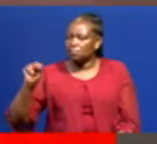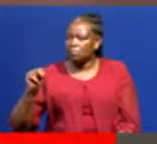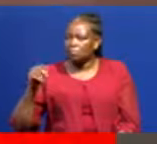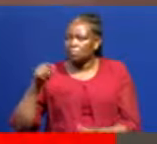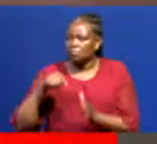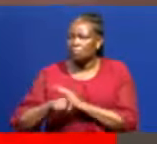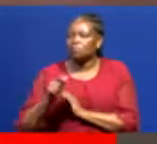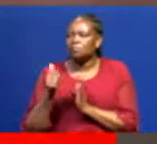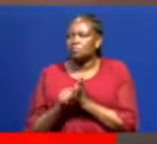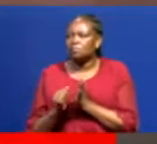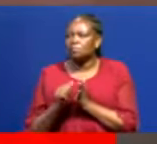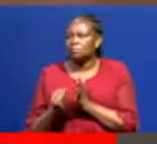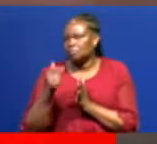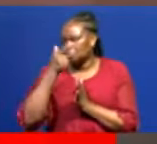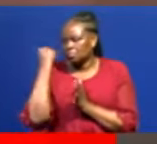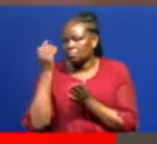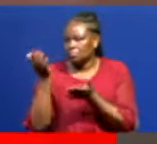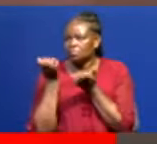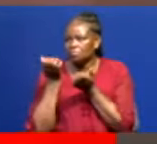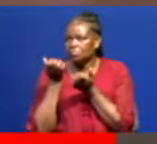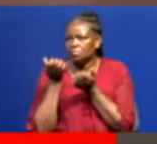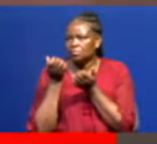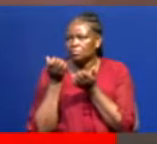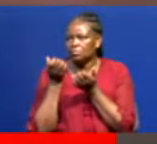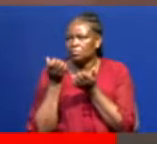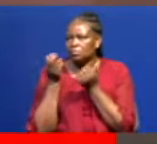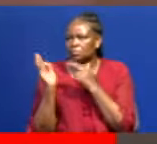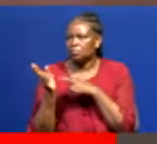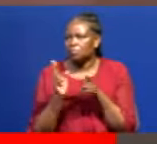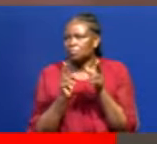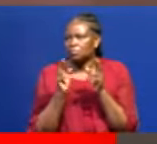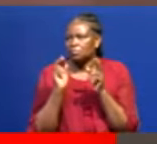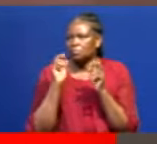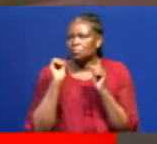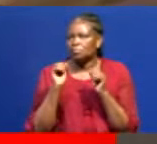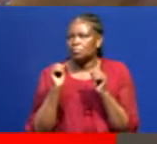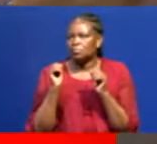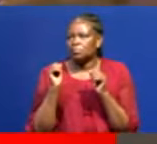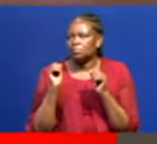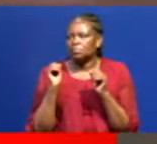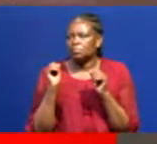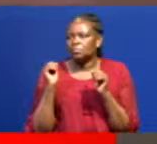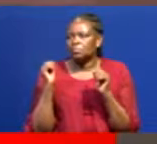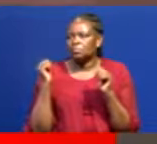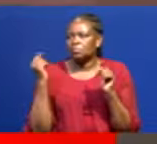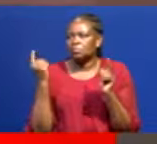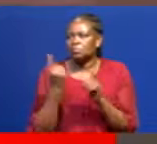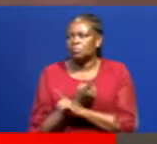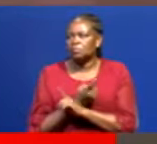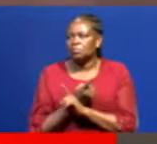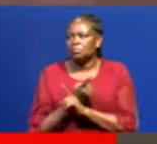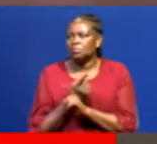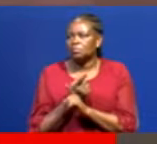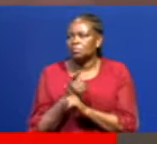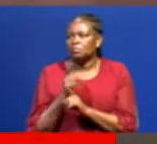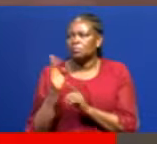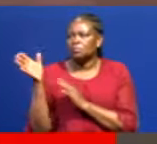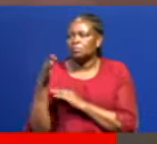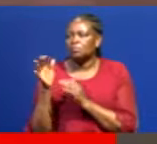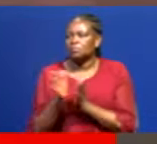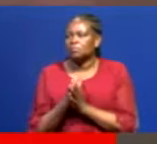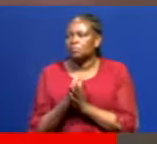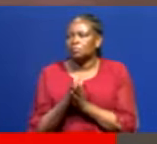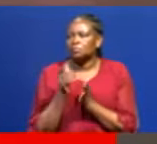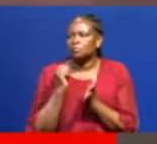mahindi juu unaitaka, kawaida unge cross, vile daktari amesema, unge cross samaki na